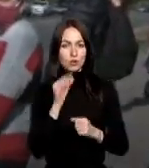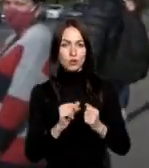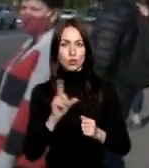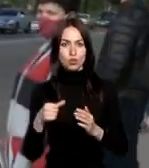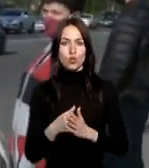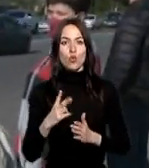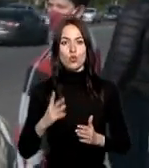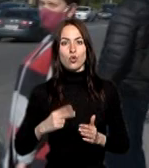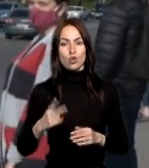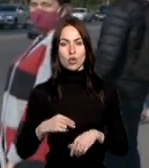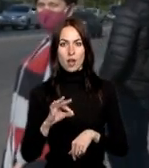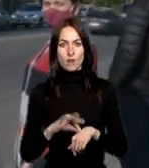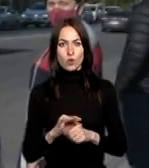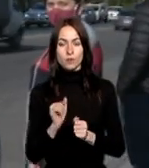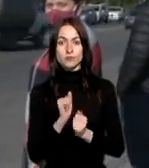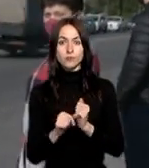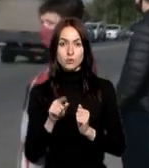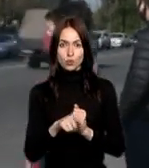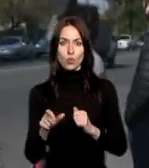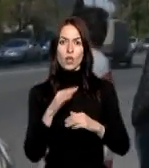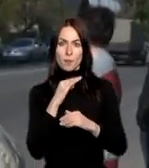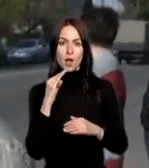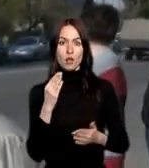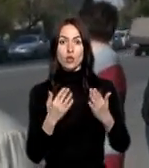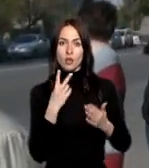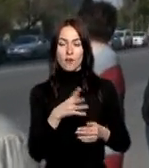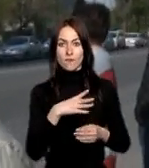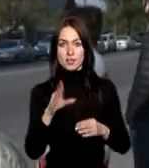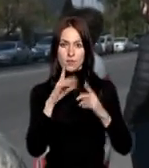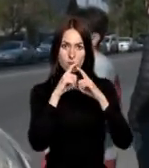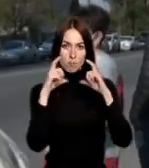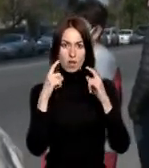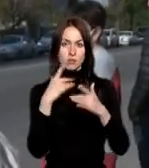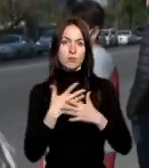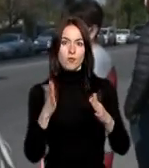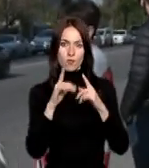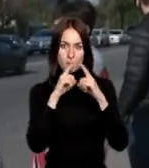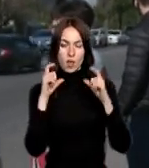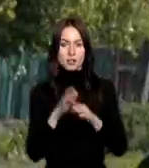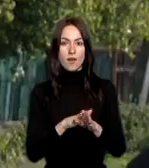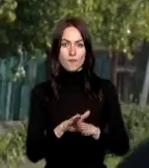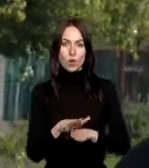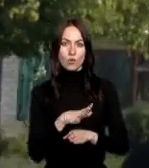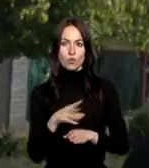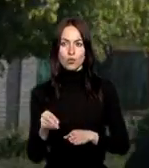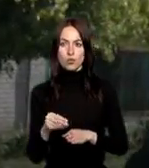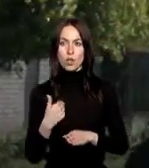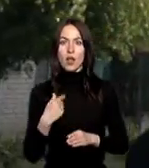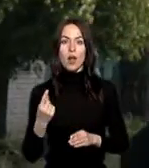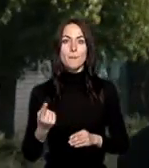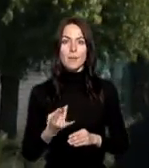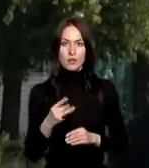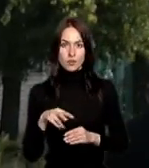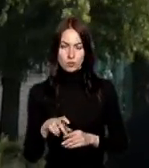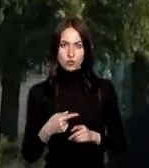доньки. Донька хворіє. Весь час людей багато. Але бачу, усі в масках, переважно в масках. Виконують усе. Я вперше